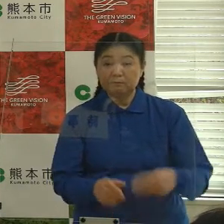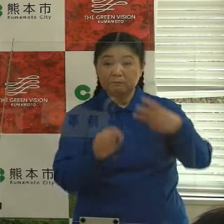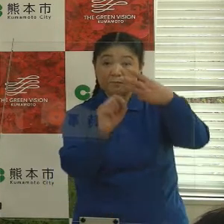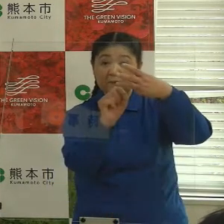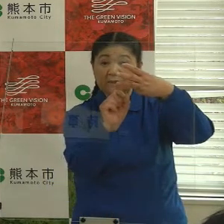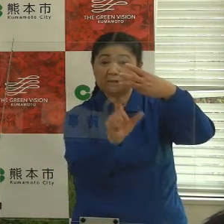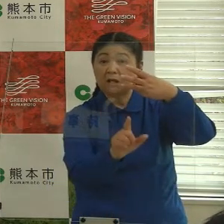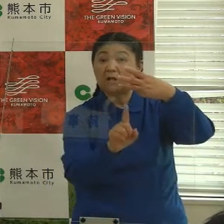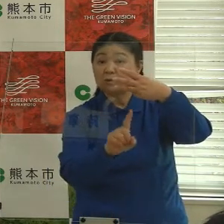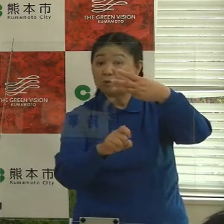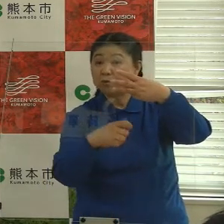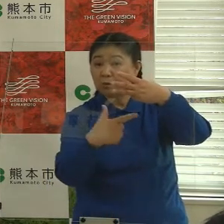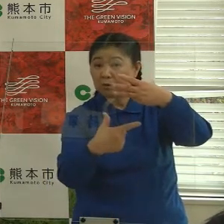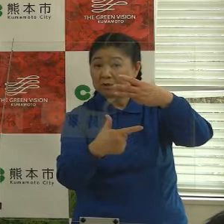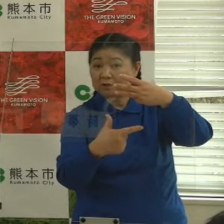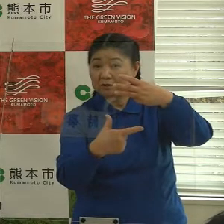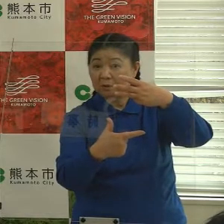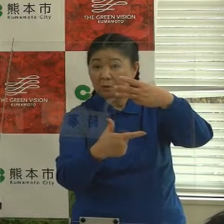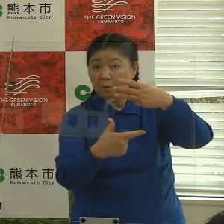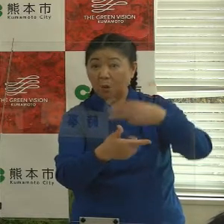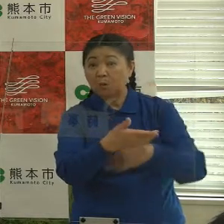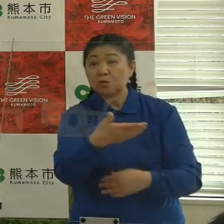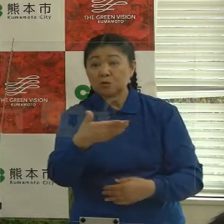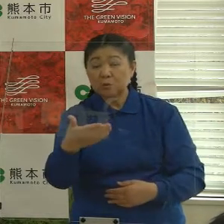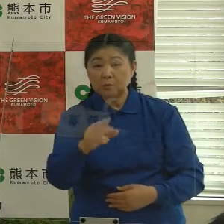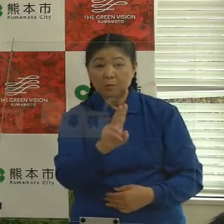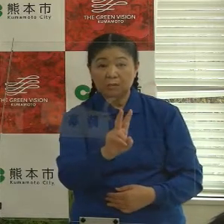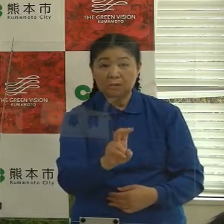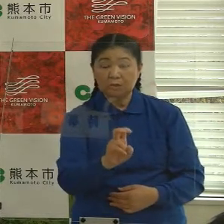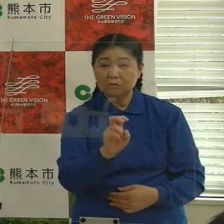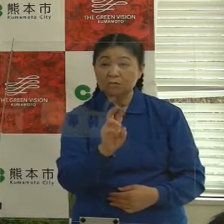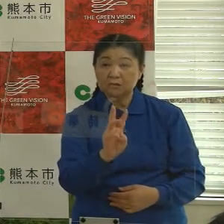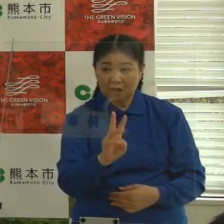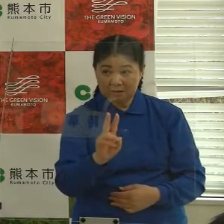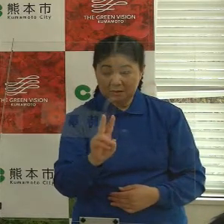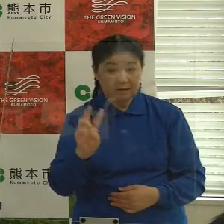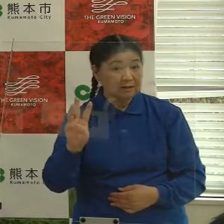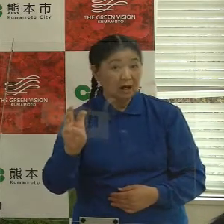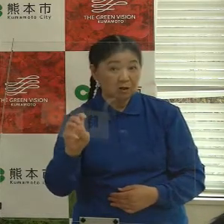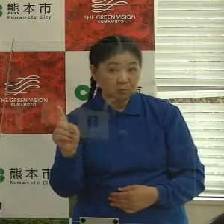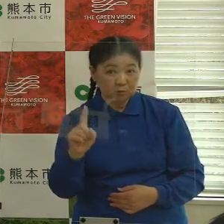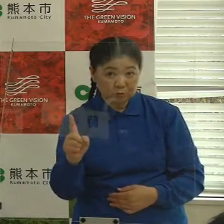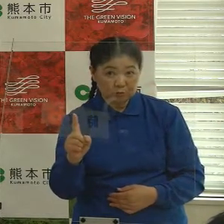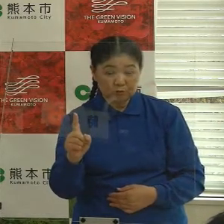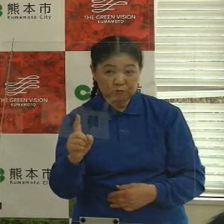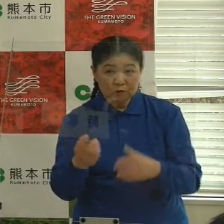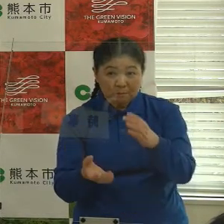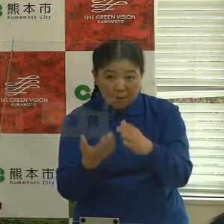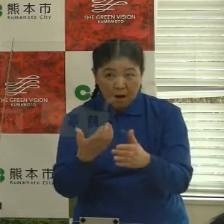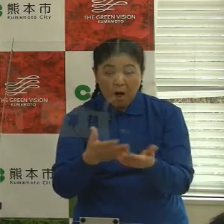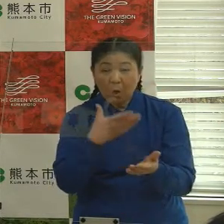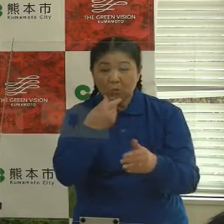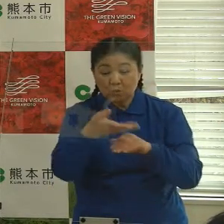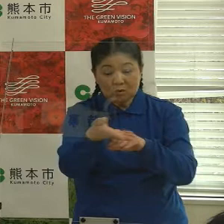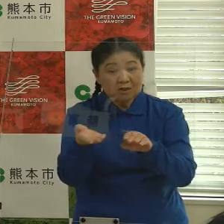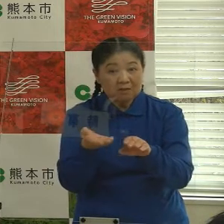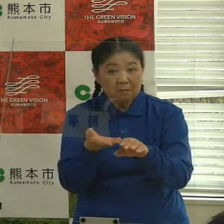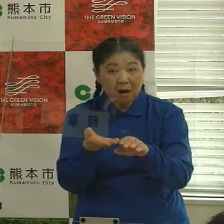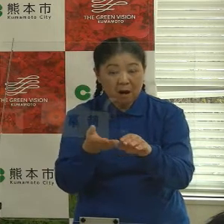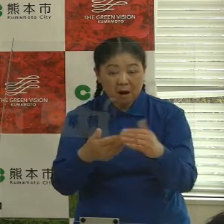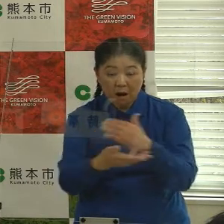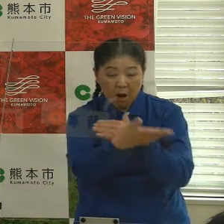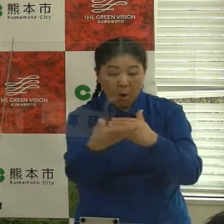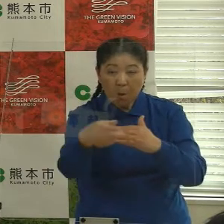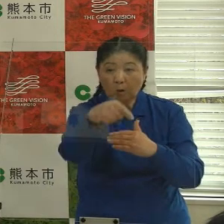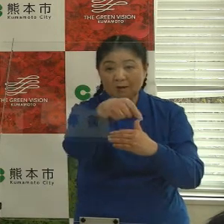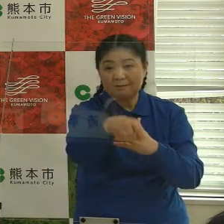3月16日水曜日ですけれども23時36分ごろ発生をいたしました福島県沖を震源と